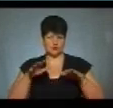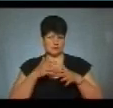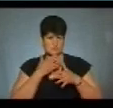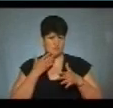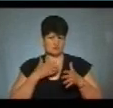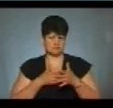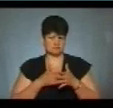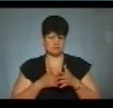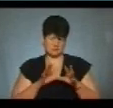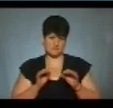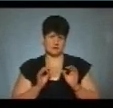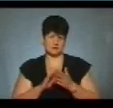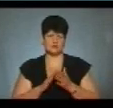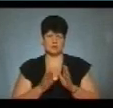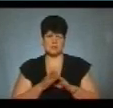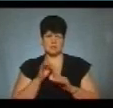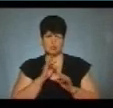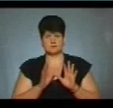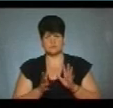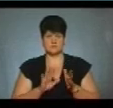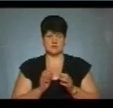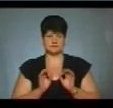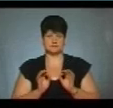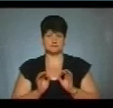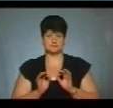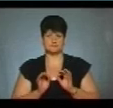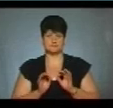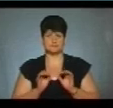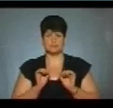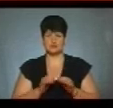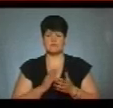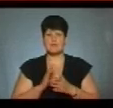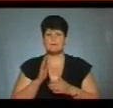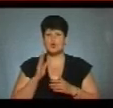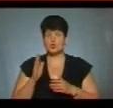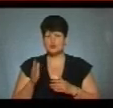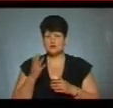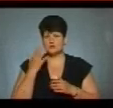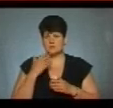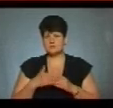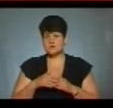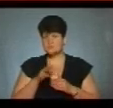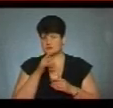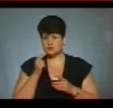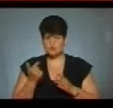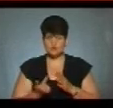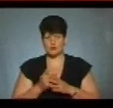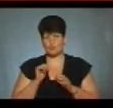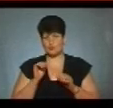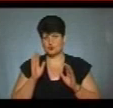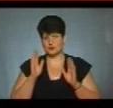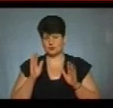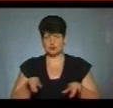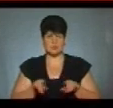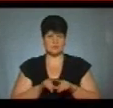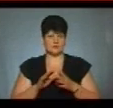критичних, так поки що ситуація більш-менш задовільна. Можливо, є прогнози, коли найближчим часом знову може виникнути